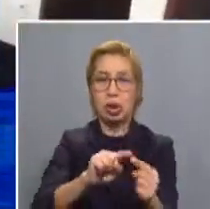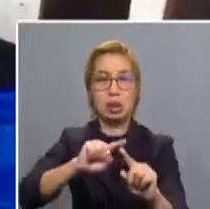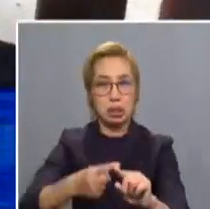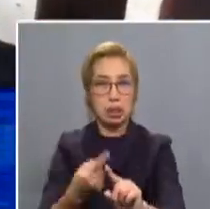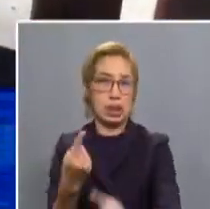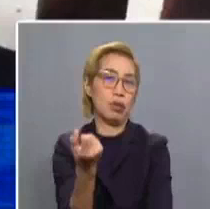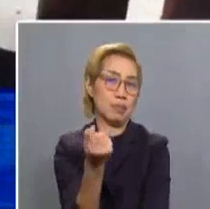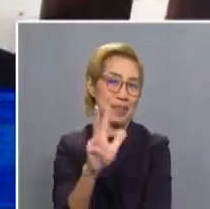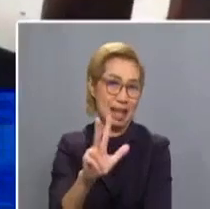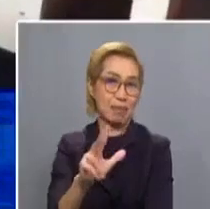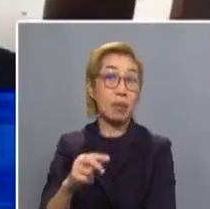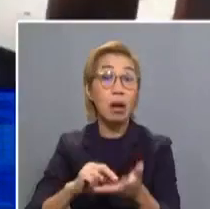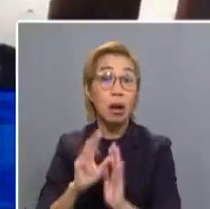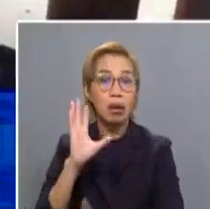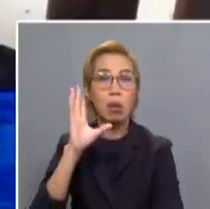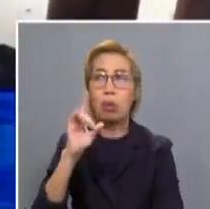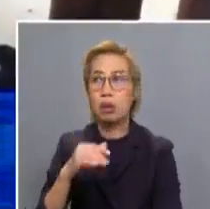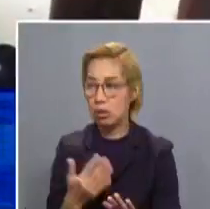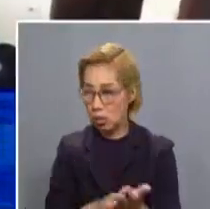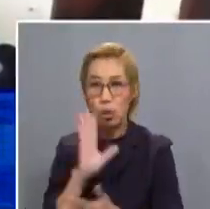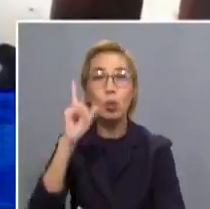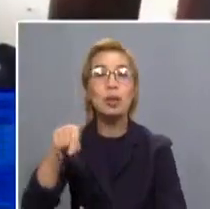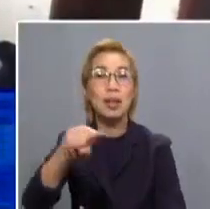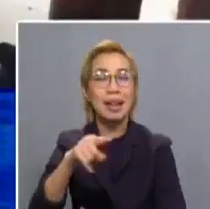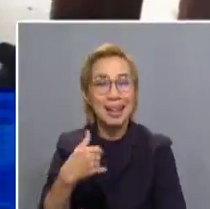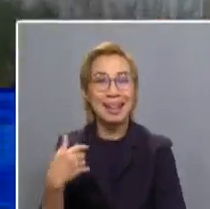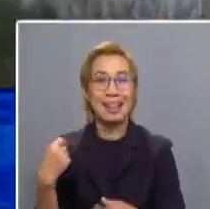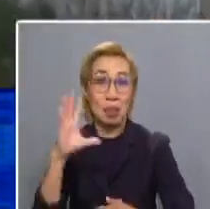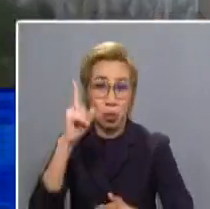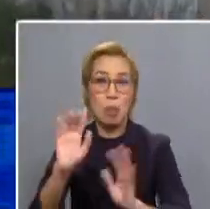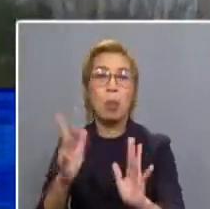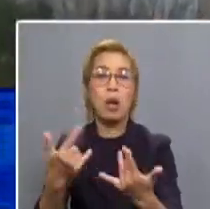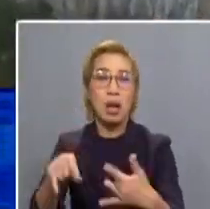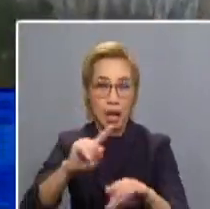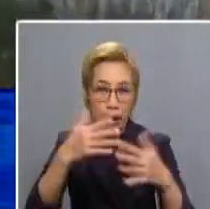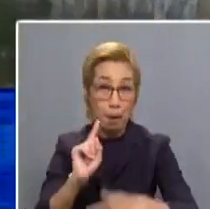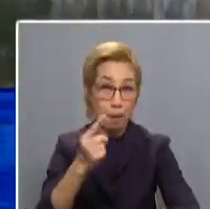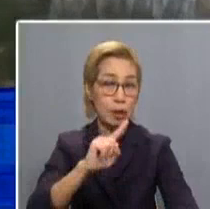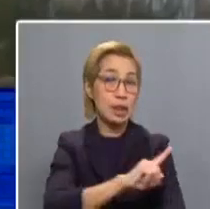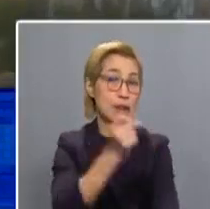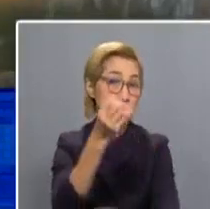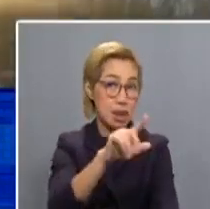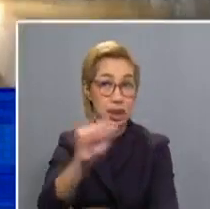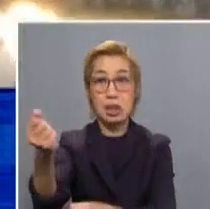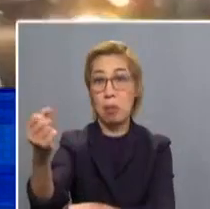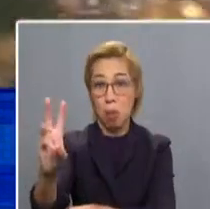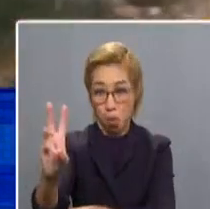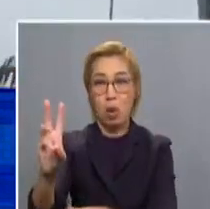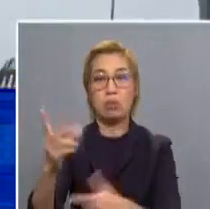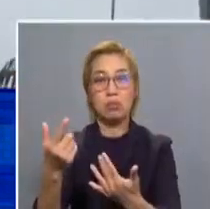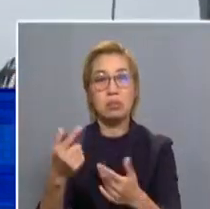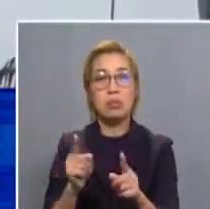13ก็คือพรุ่งนี้นะคะพรุ่งนี้เอ๊ะเอาเสื้อกันหนาวออกมาทันหรือเปล่าไม่รู้นะและช่วงวันที่14ถึง16มกราค